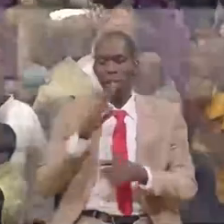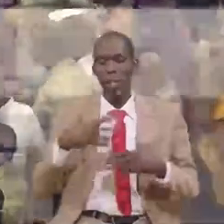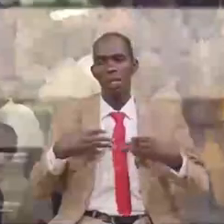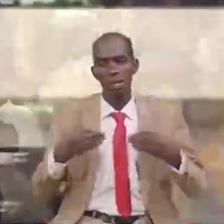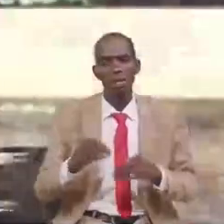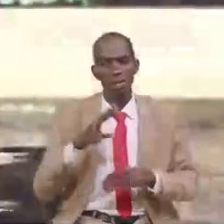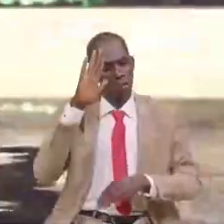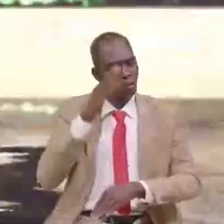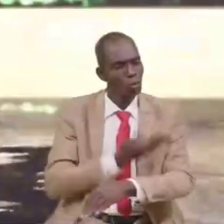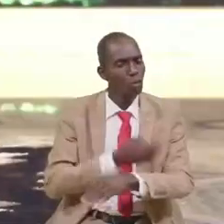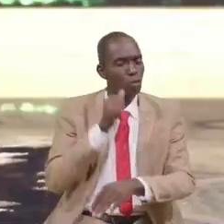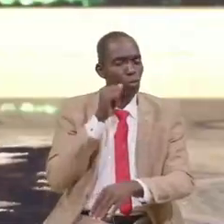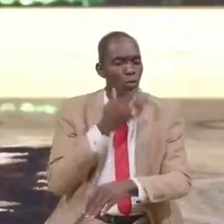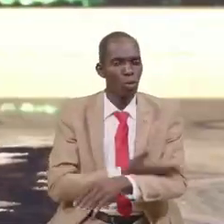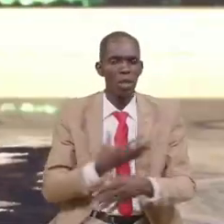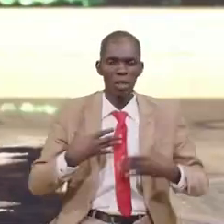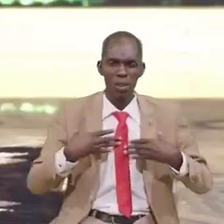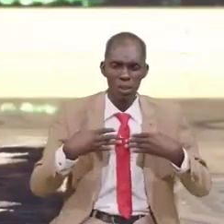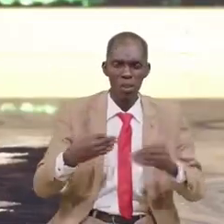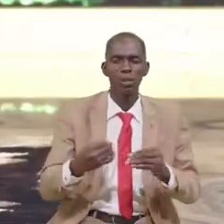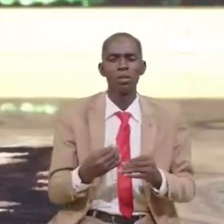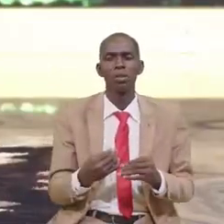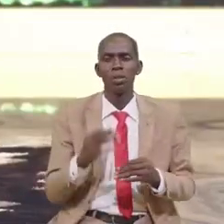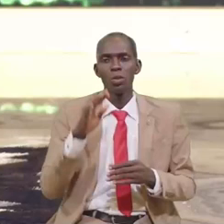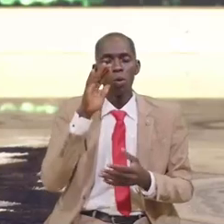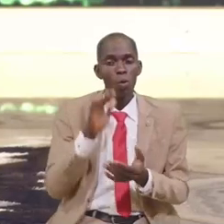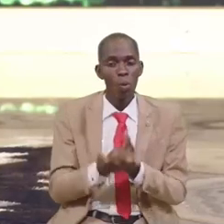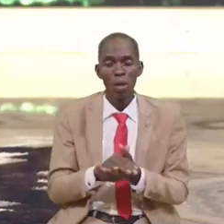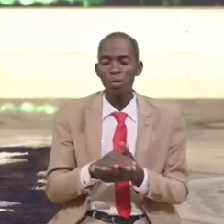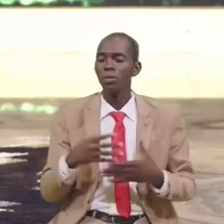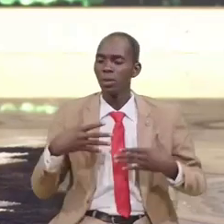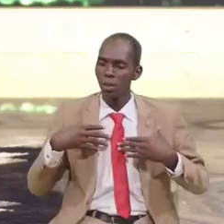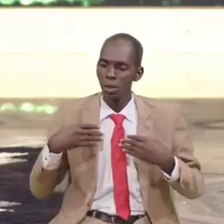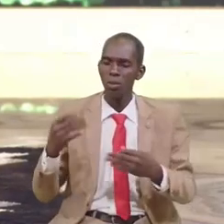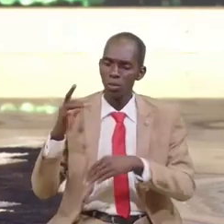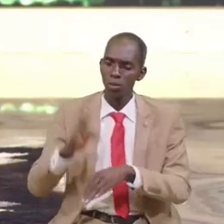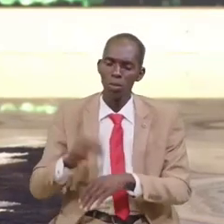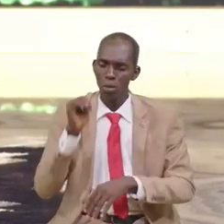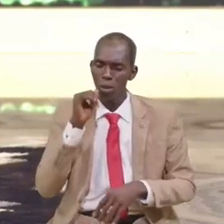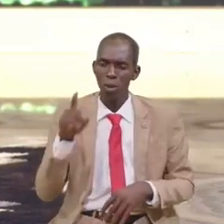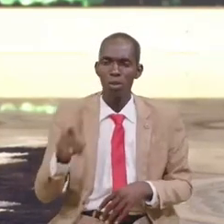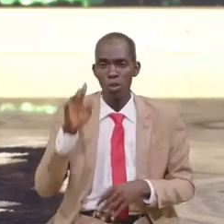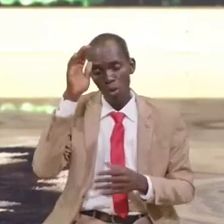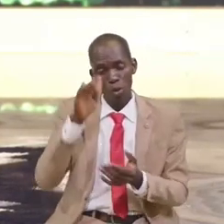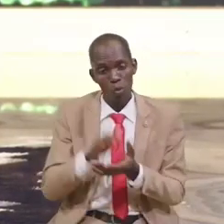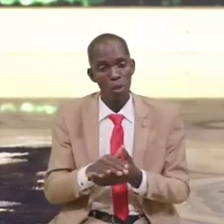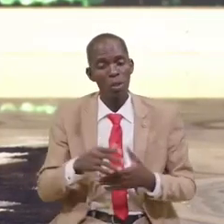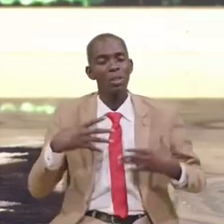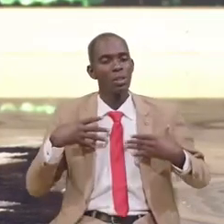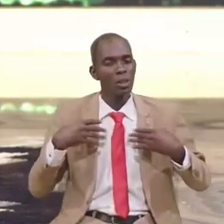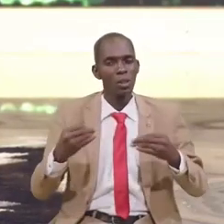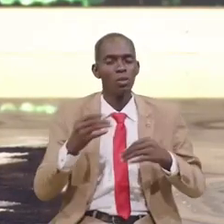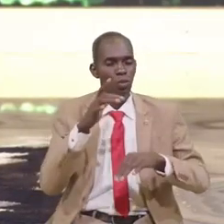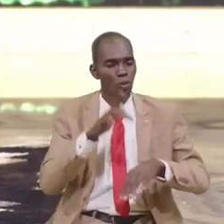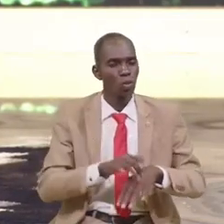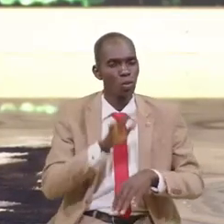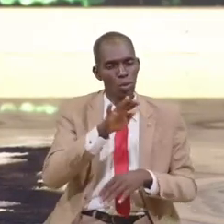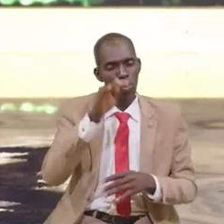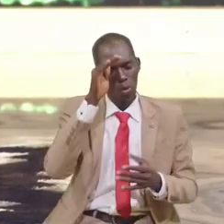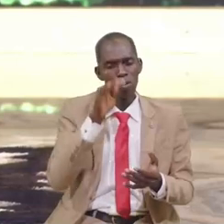nos filles, nos fils sont guéris. Par ces meurtrissures, ta femme est malade, impose-lui la main et qu'elle soit